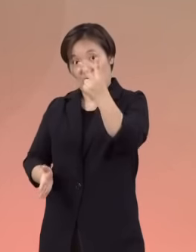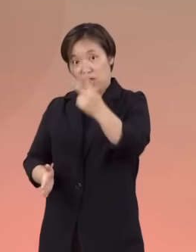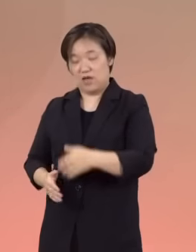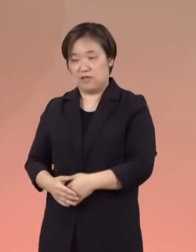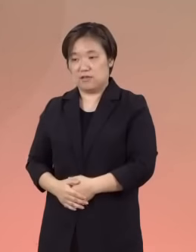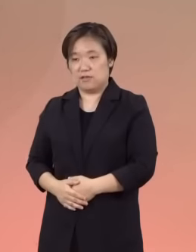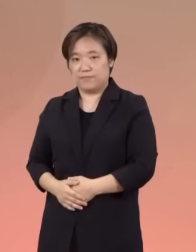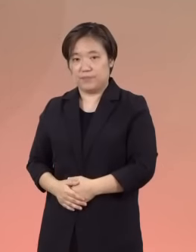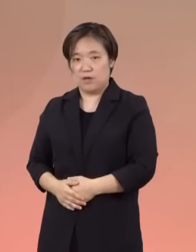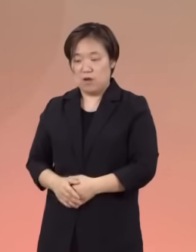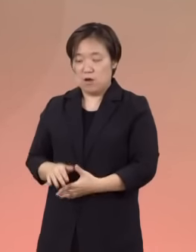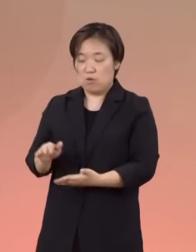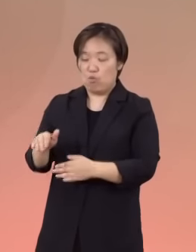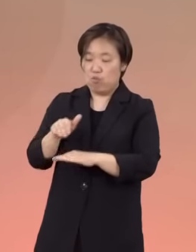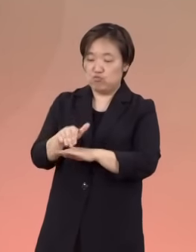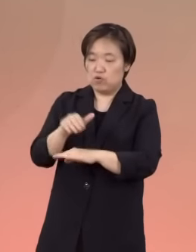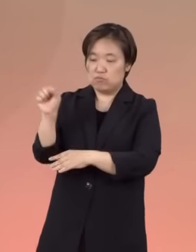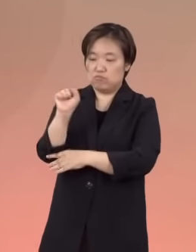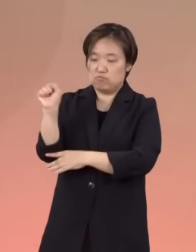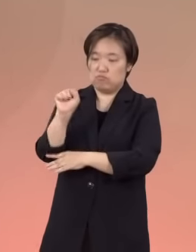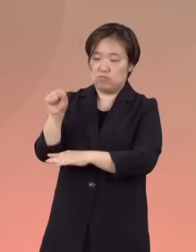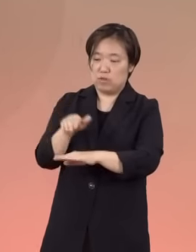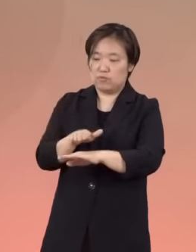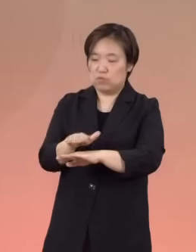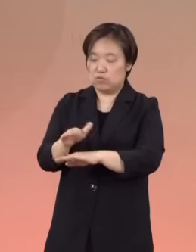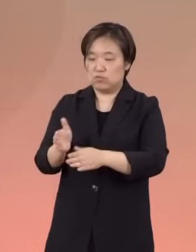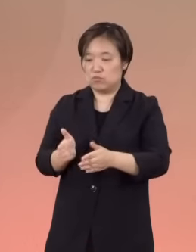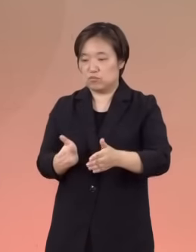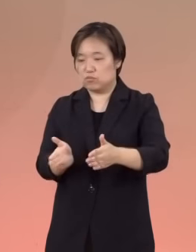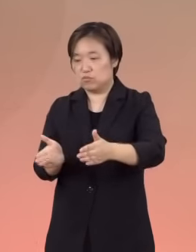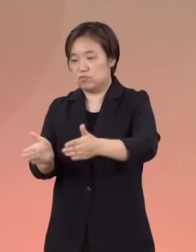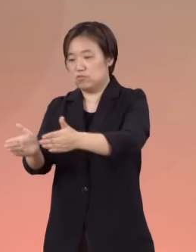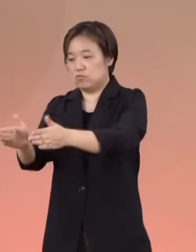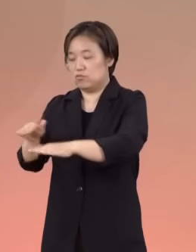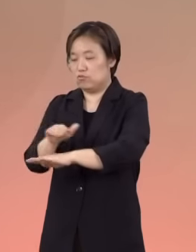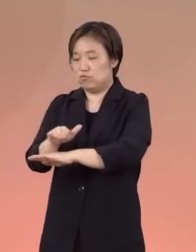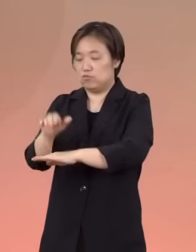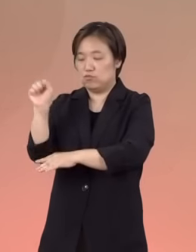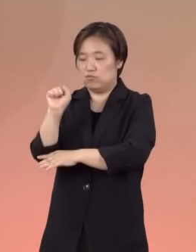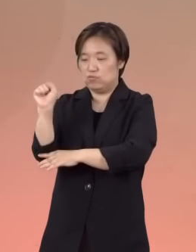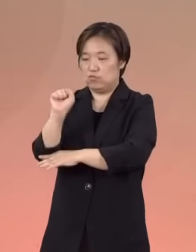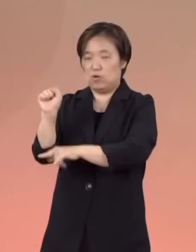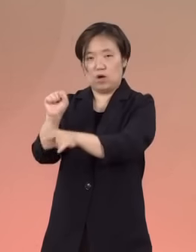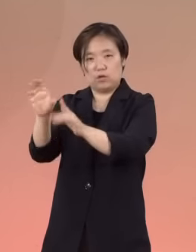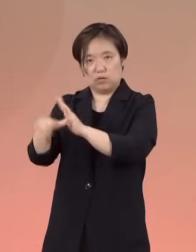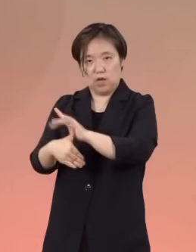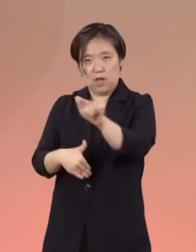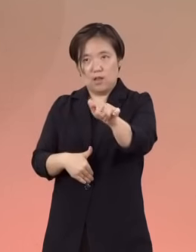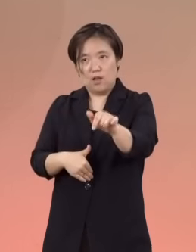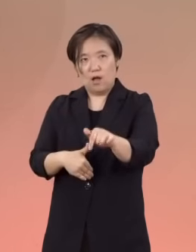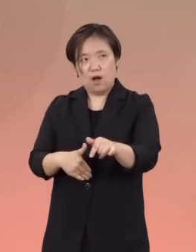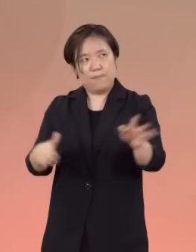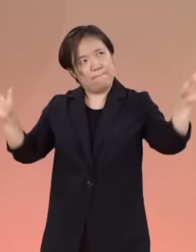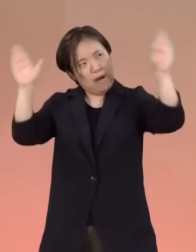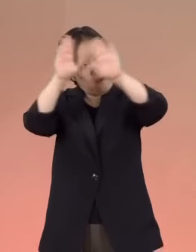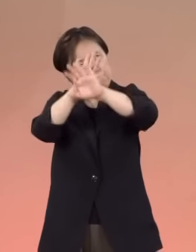도로로 가고 있는데 그때 시간이 밤 10시쯤이었던 거 같습니다 밤